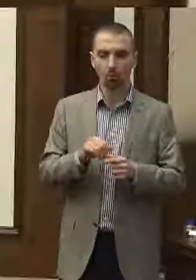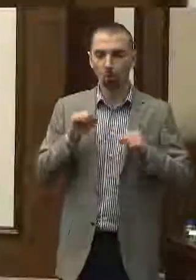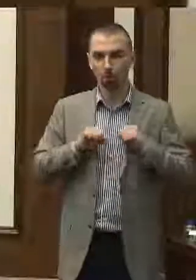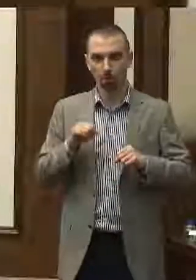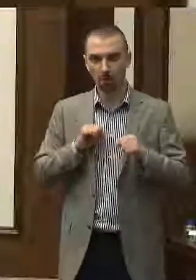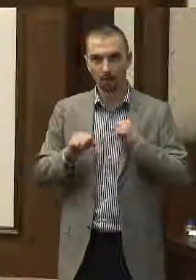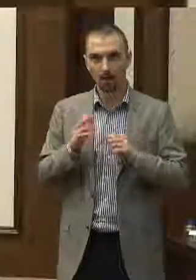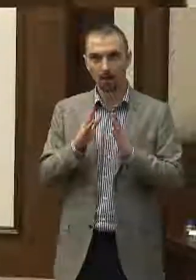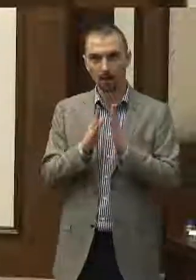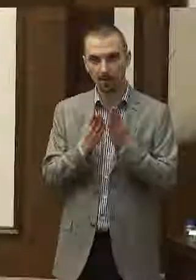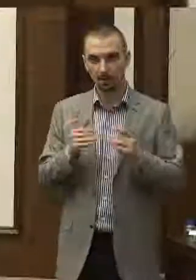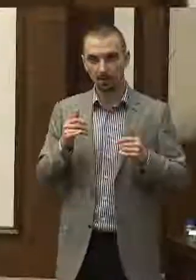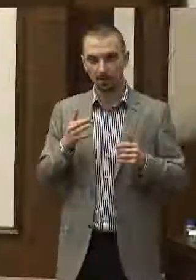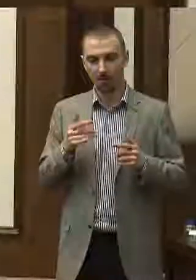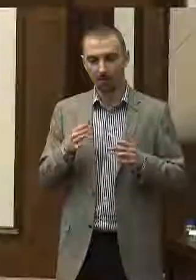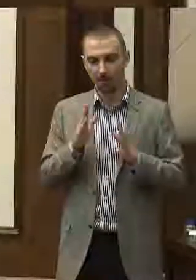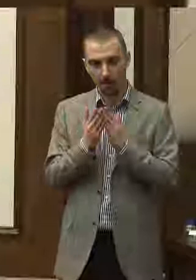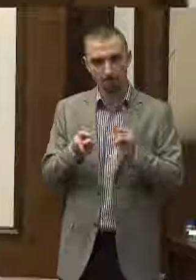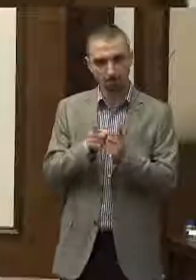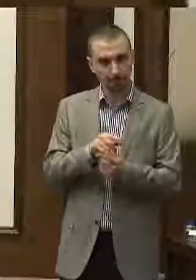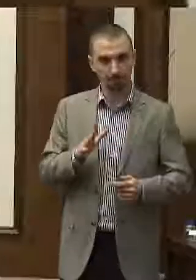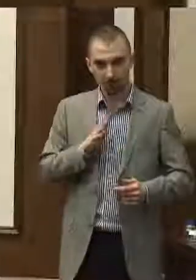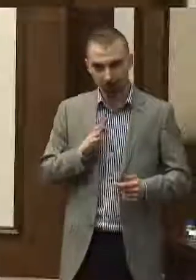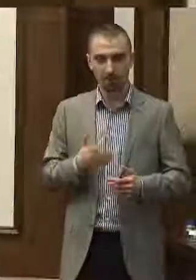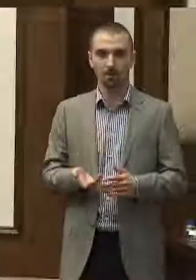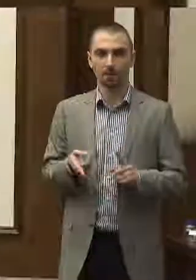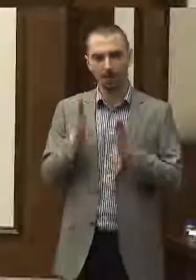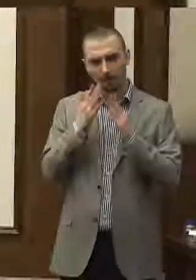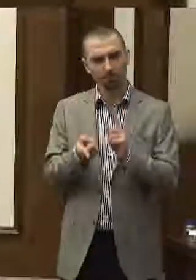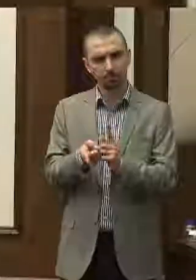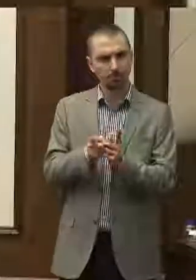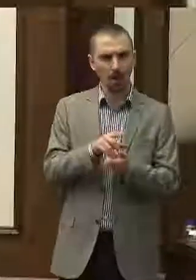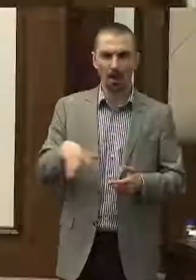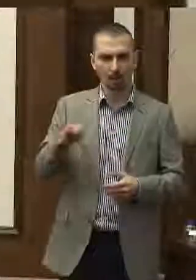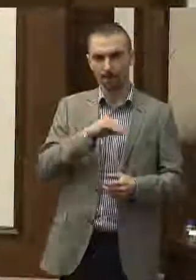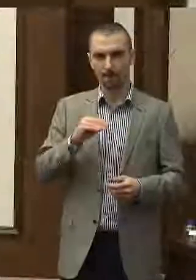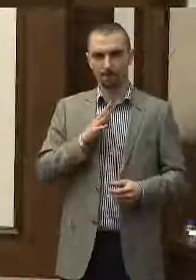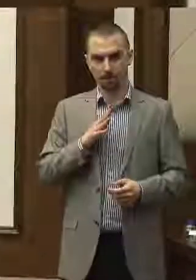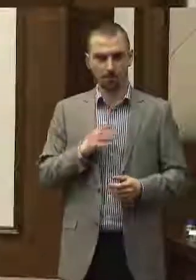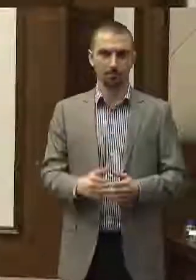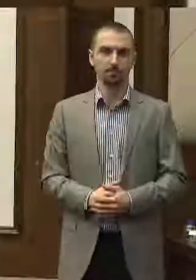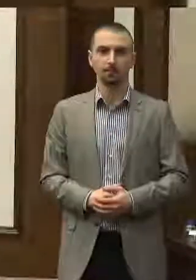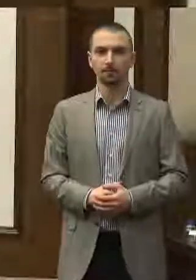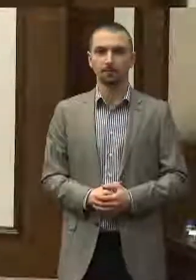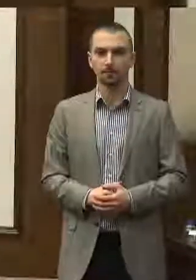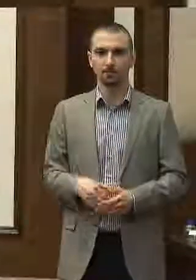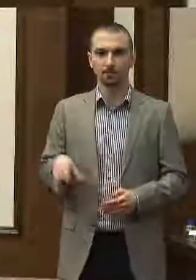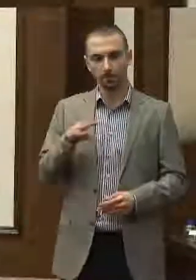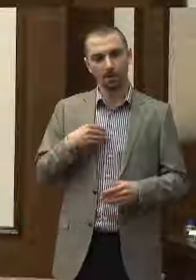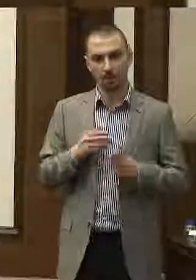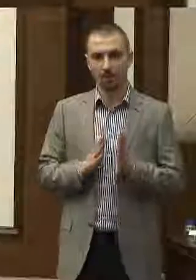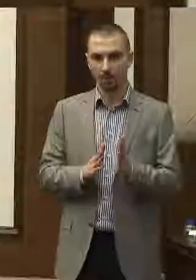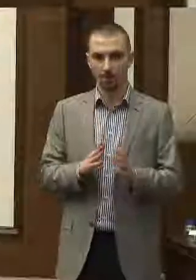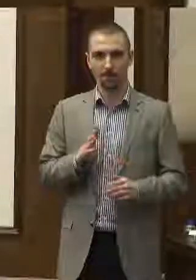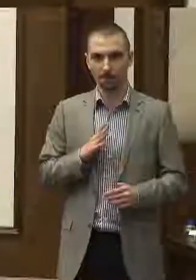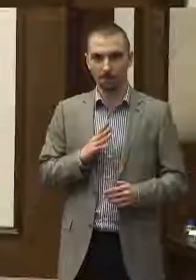hazırlık kitapları var ve bilebileceğimiz bütün kitaplar mevcut. Bu konudaki çalışmalarımız devam